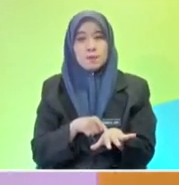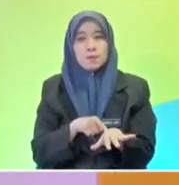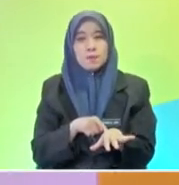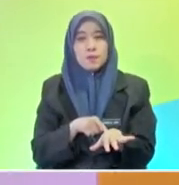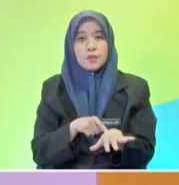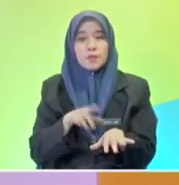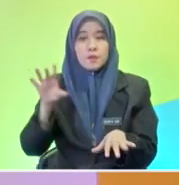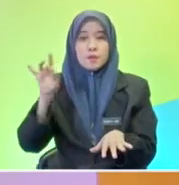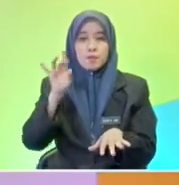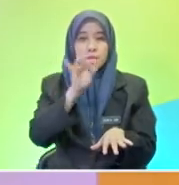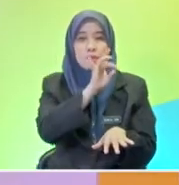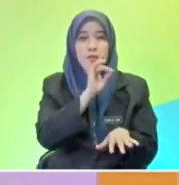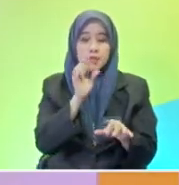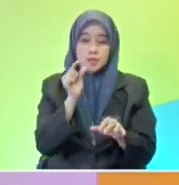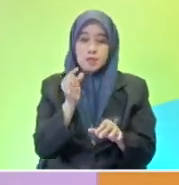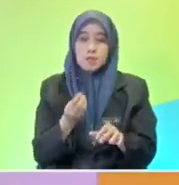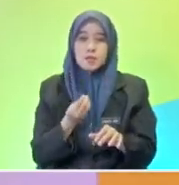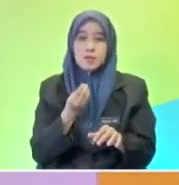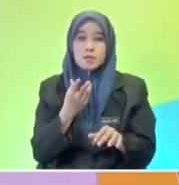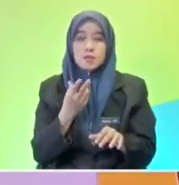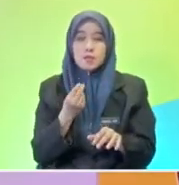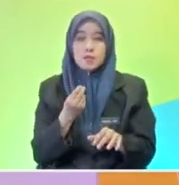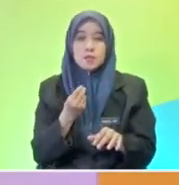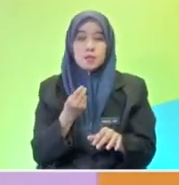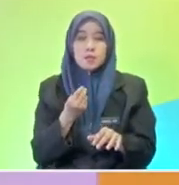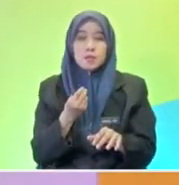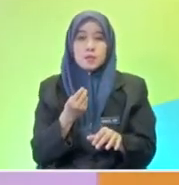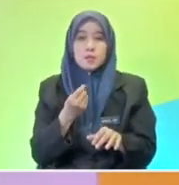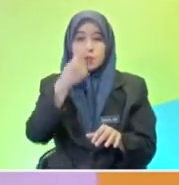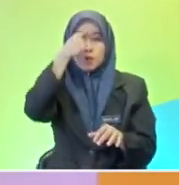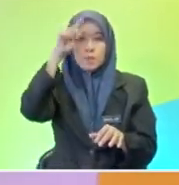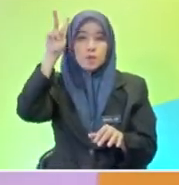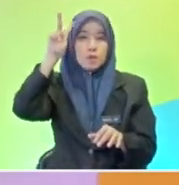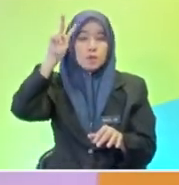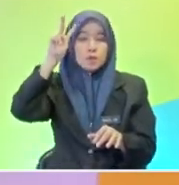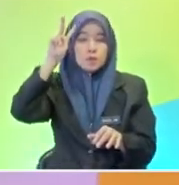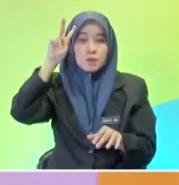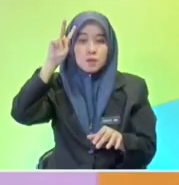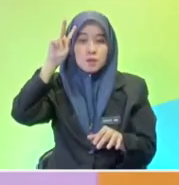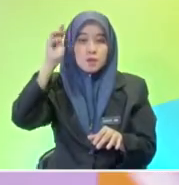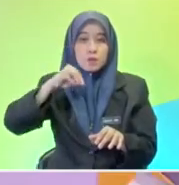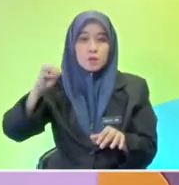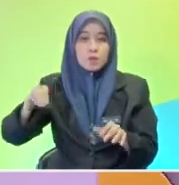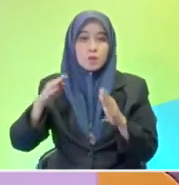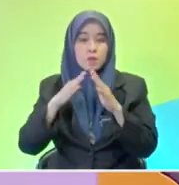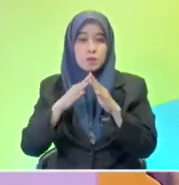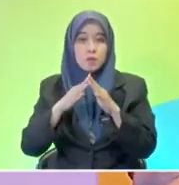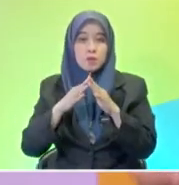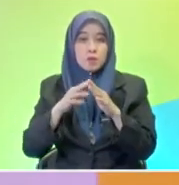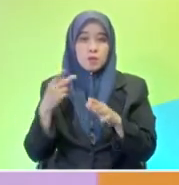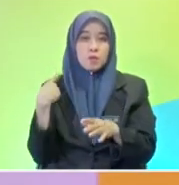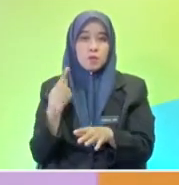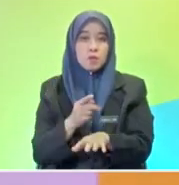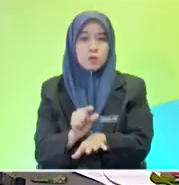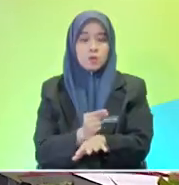Siki petik sikit daun kat sini yang kecil ni untuk abang Kris jadi Abang Kris kat rumah kita gunakan yang terbalik eh